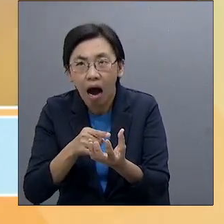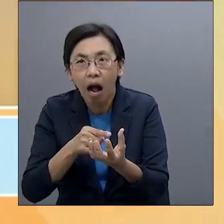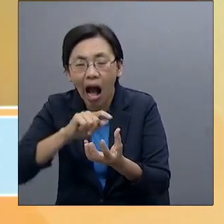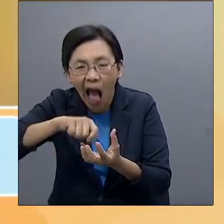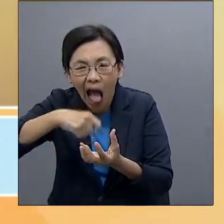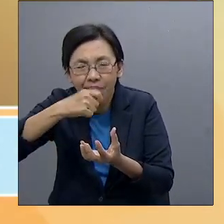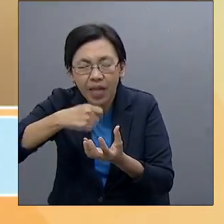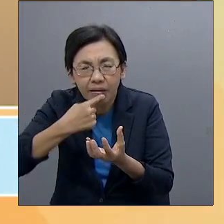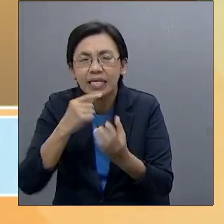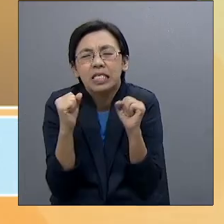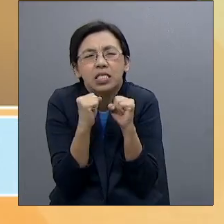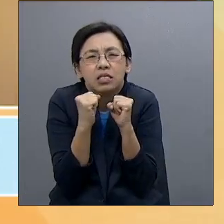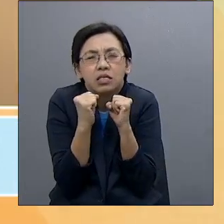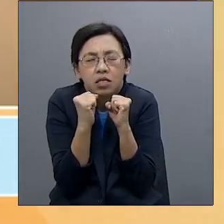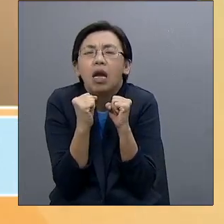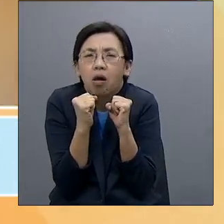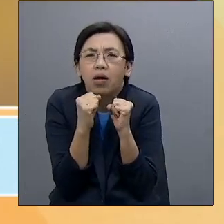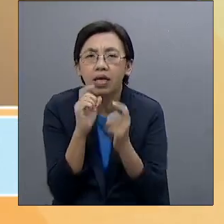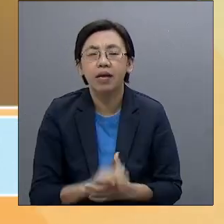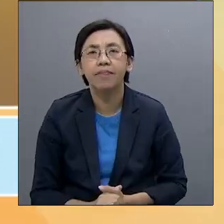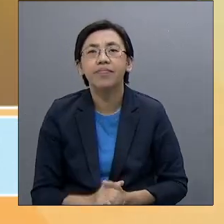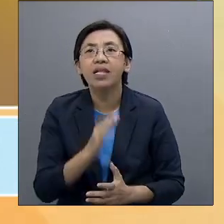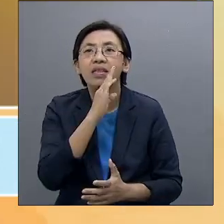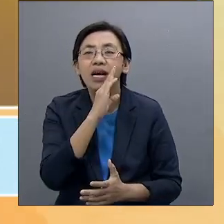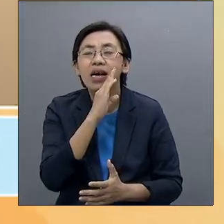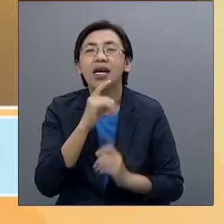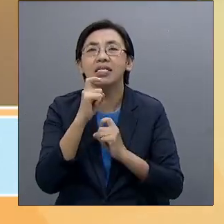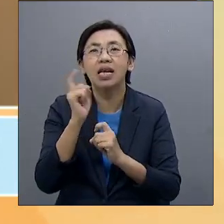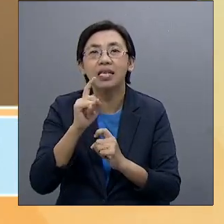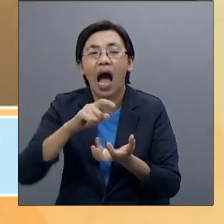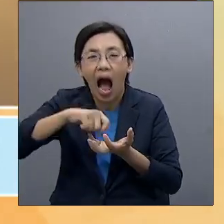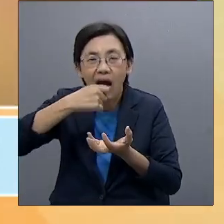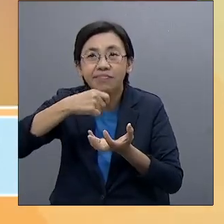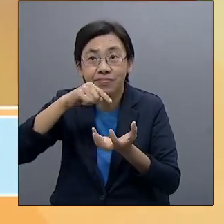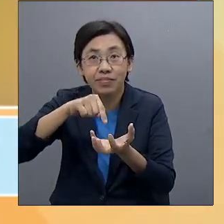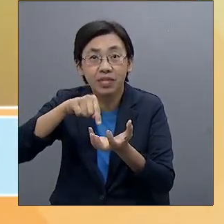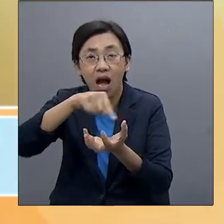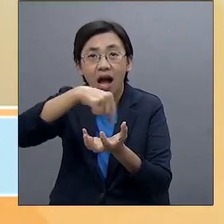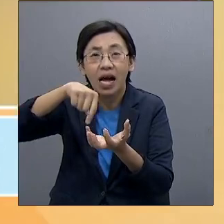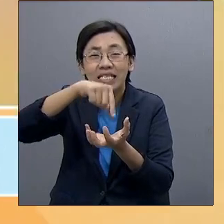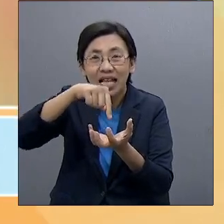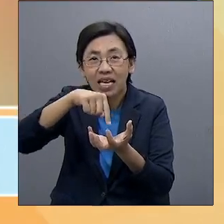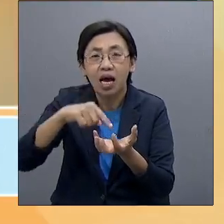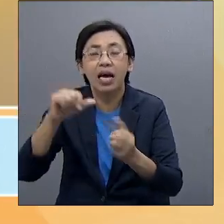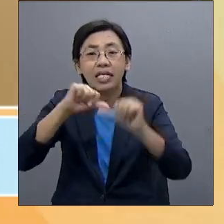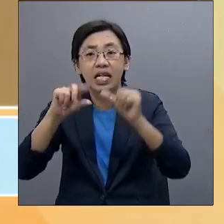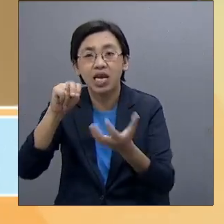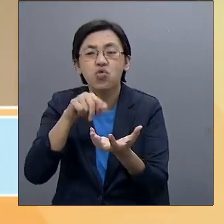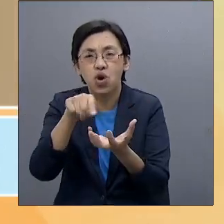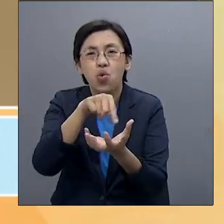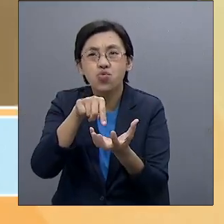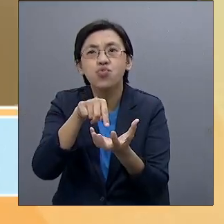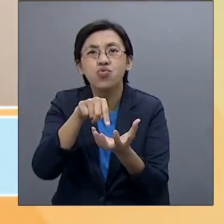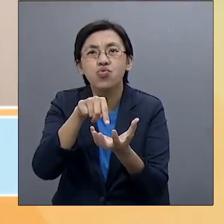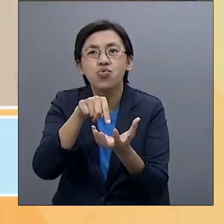ะแถมความเย็นนิดนึงแต่ว่าความเสี่ยงที่อาจจะมีก็คือถ้าในอาหารเนี่ยมันยังมีไอตัวไนโตรเจนเหลวที่เป็นส